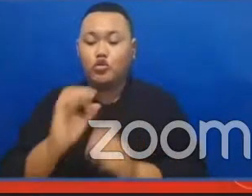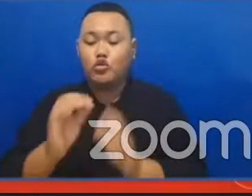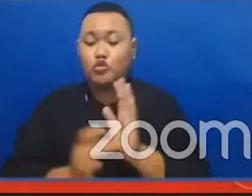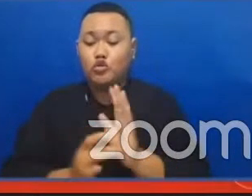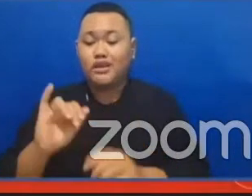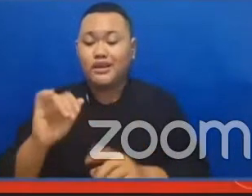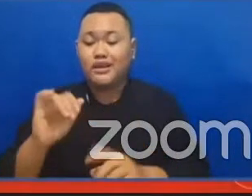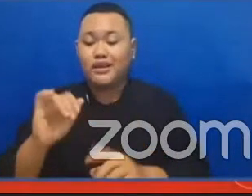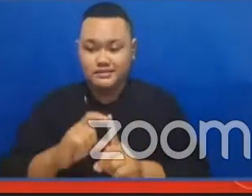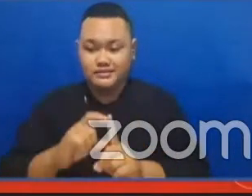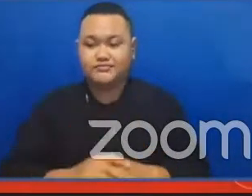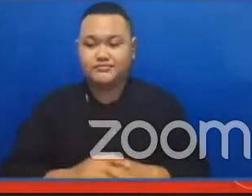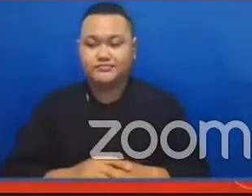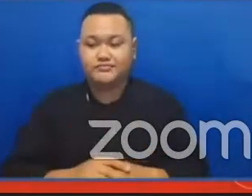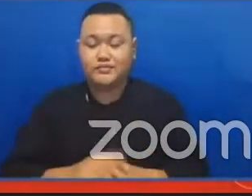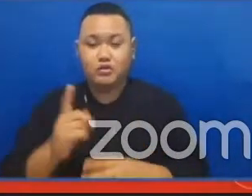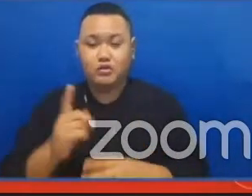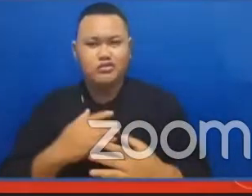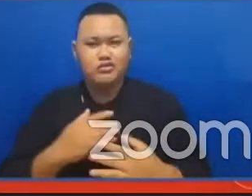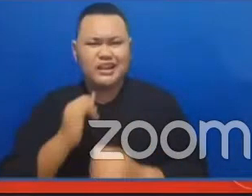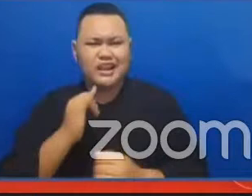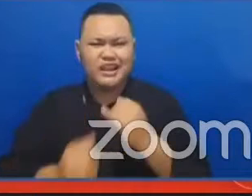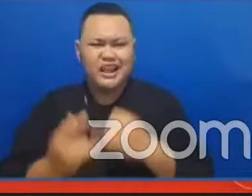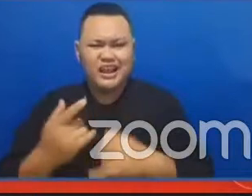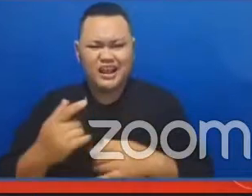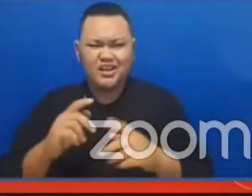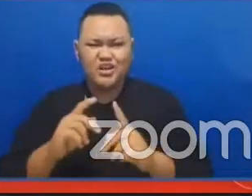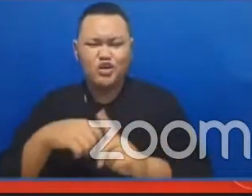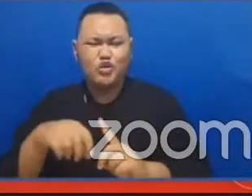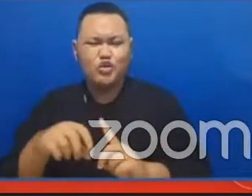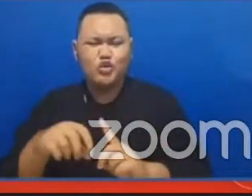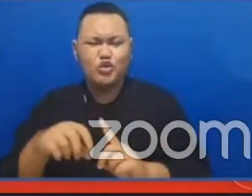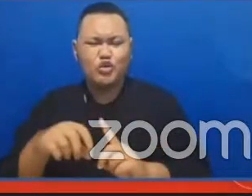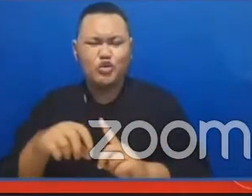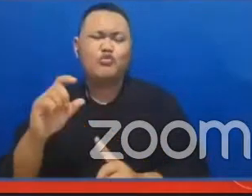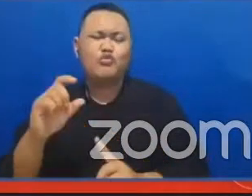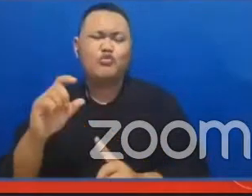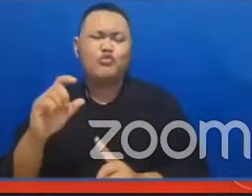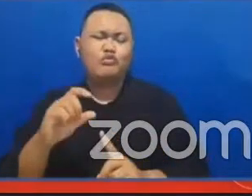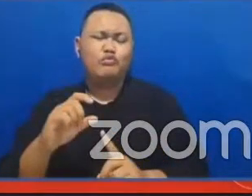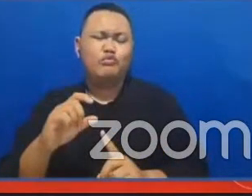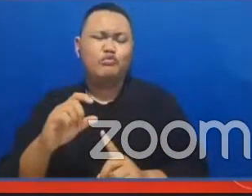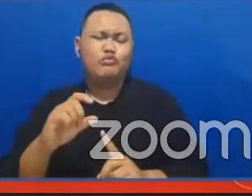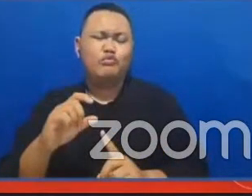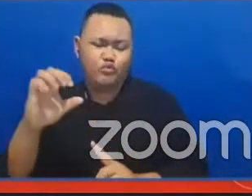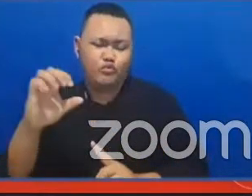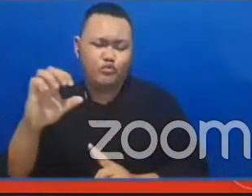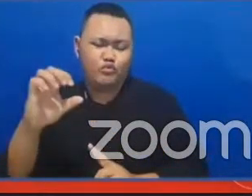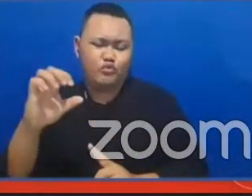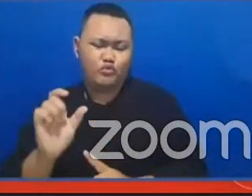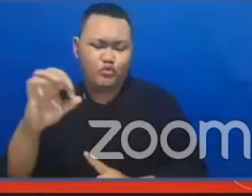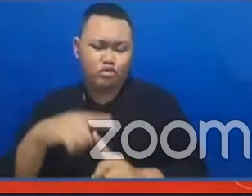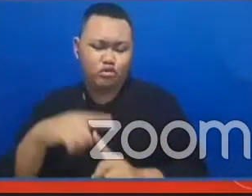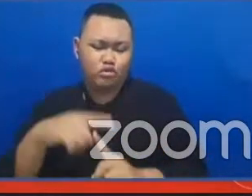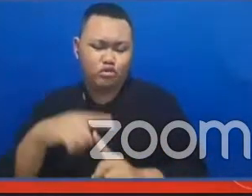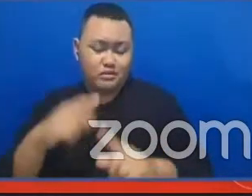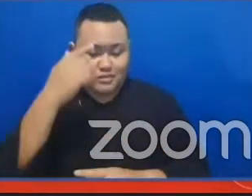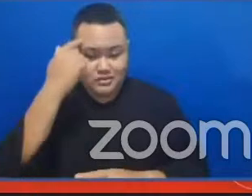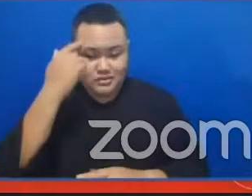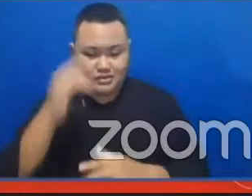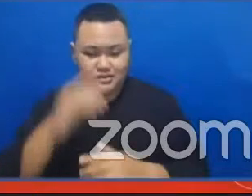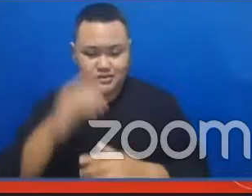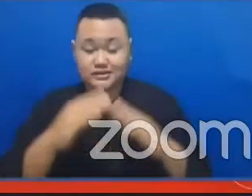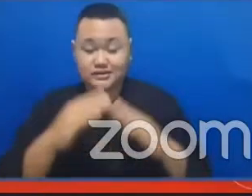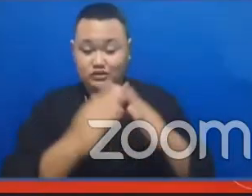terutama belakangan adalah kuota belajar gratis akses ke mandi. Kemudian, nah, dari rumah belajar ini ada